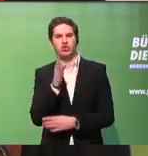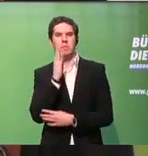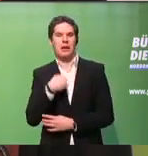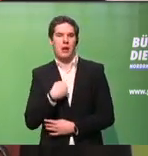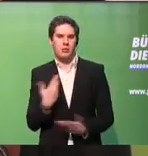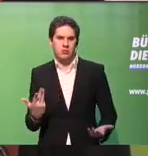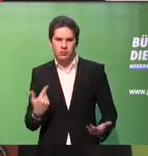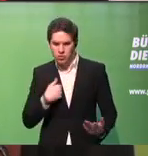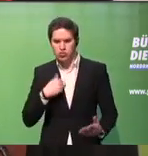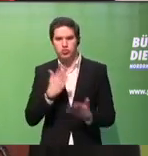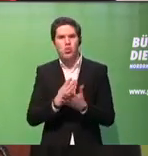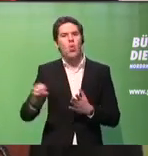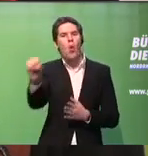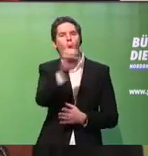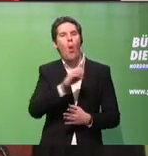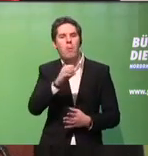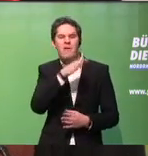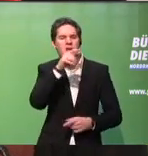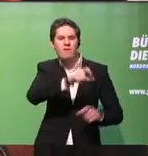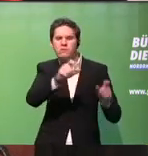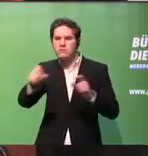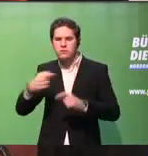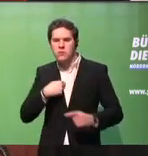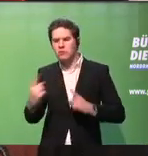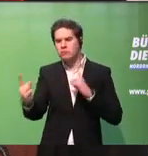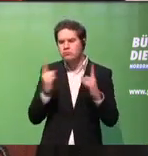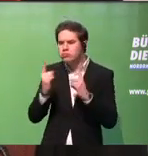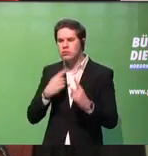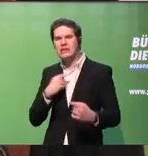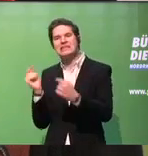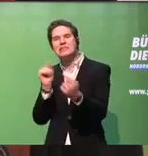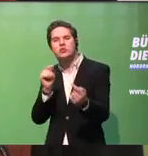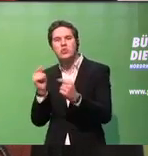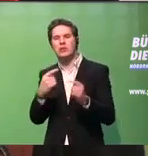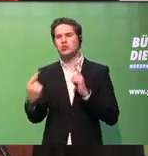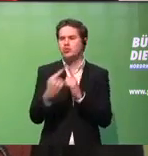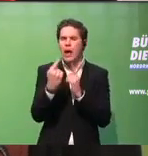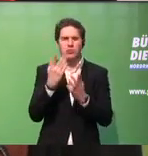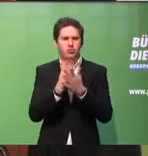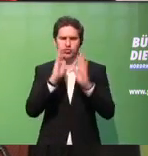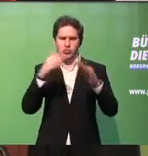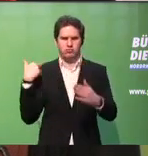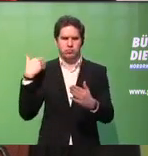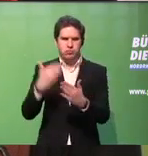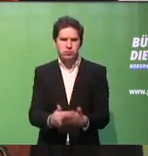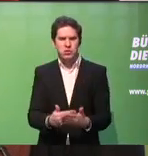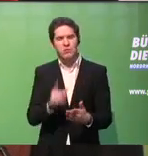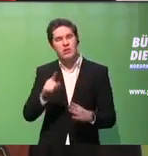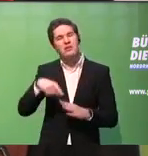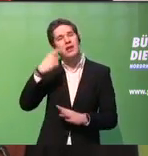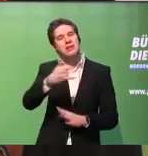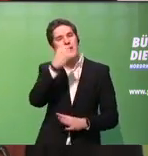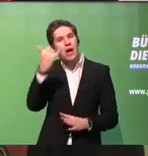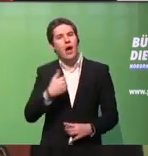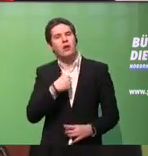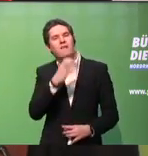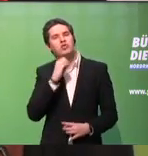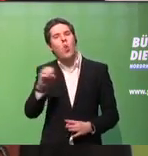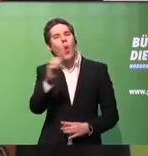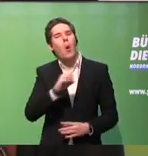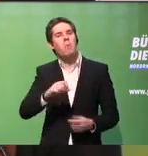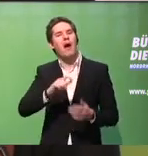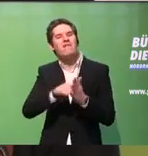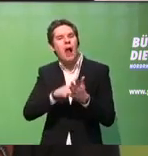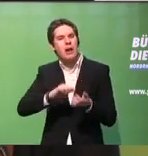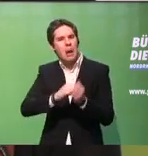Europa über unterschiedlichste Themen diskutiert und gestritten. Ich möchte im nächsten Jahr mit euch Europawahlkampf gestalten, Debatten über Visionen, aber auch